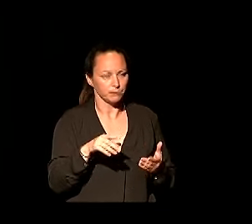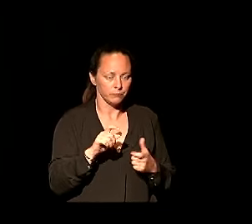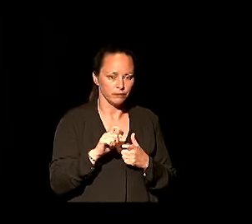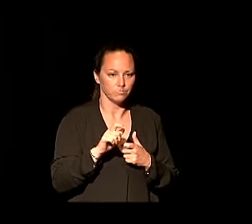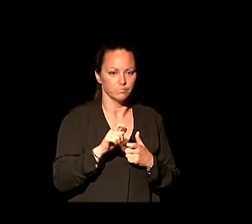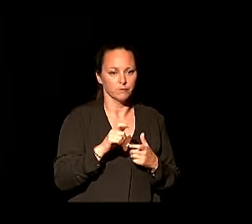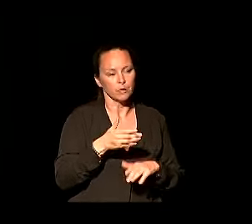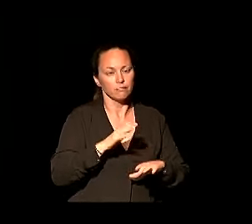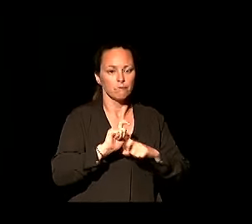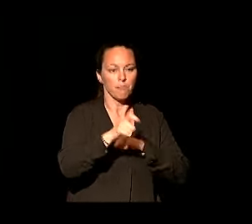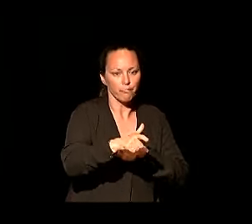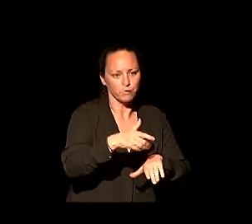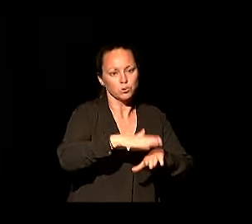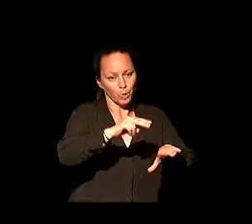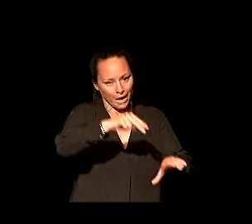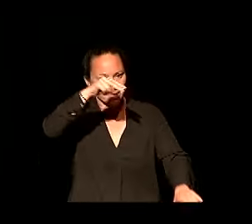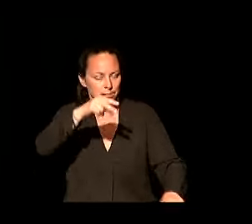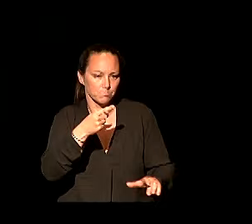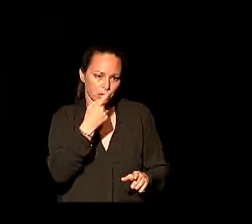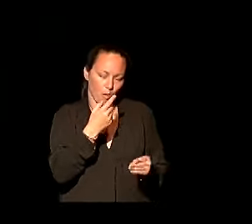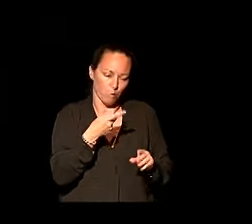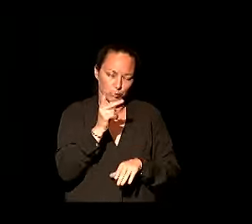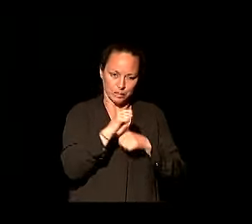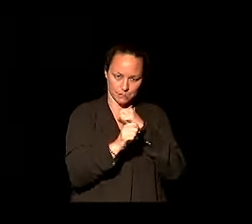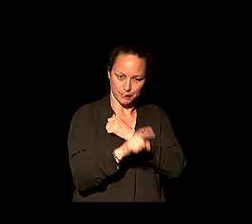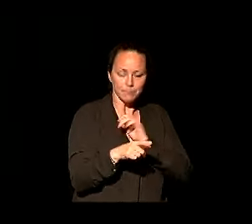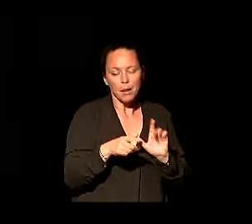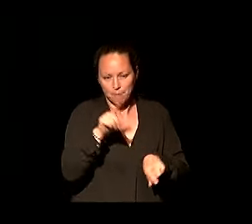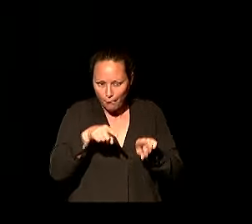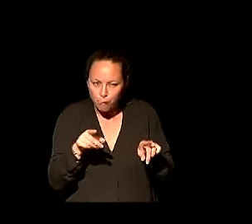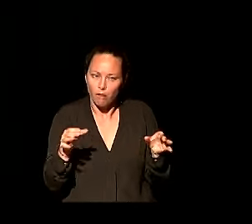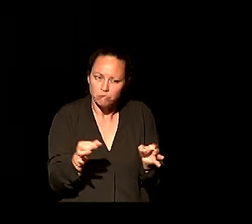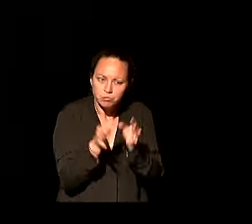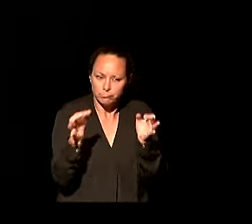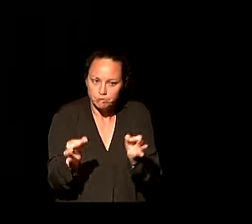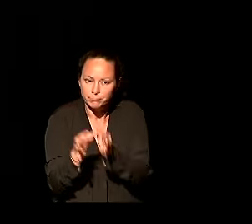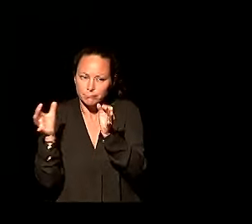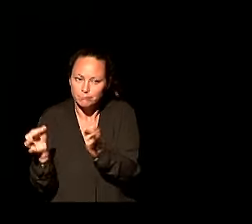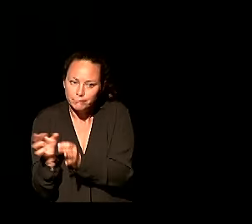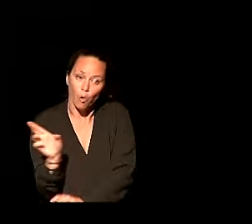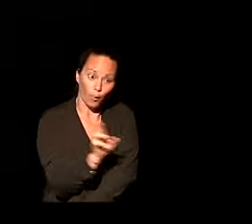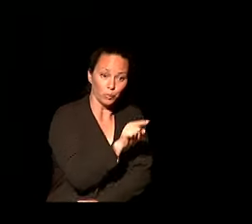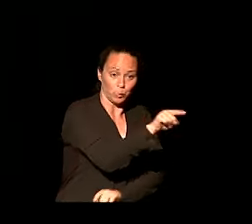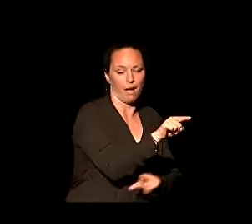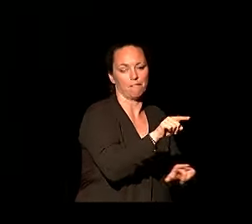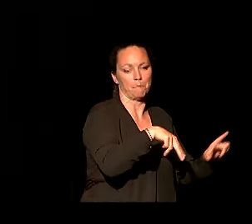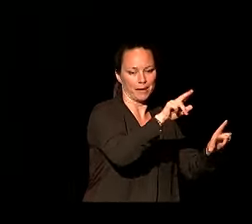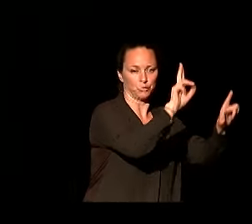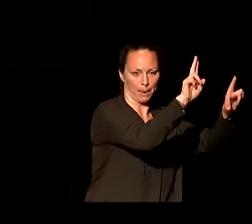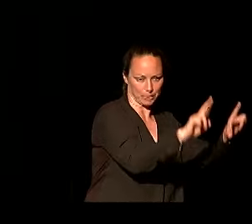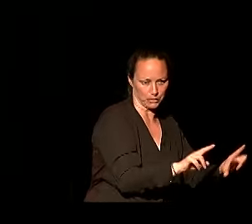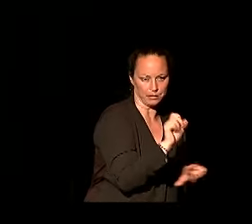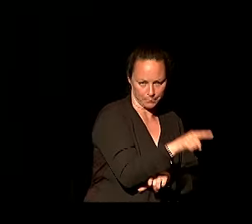post-surréalisme, d'un certain point de vue, à différents endroits, il revient à cette source impressionniste.